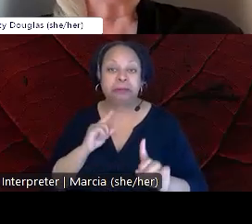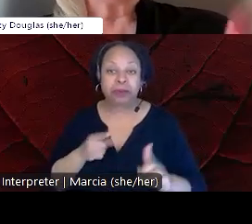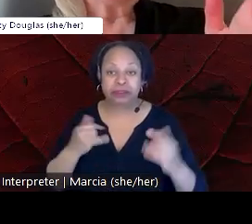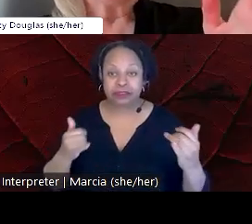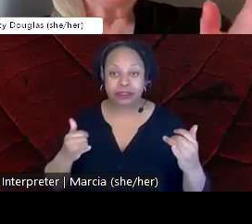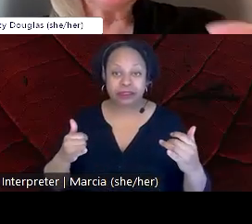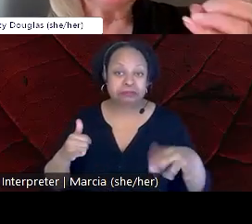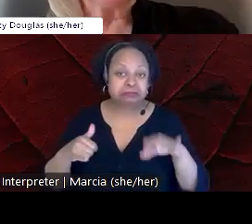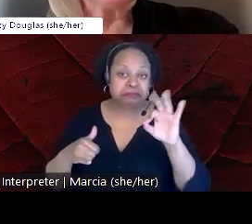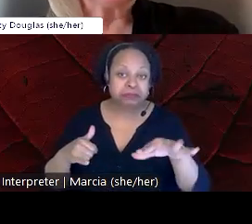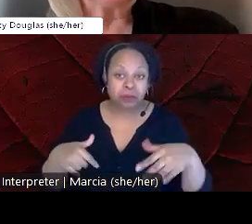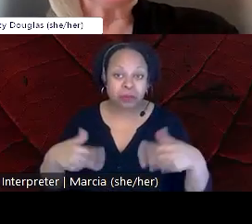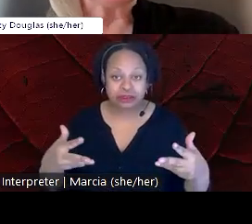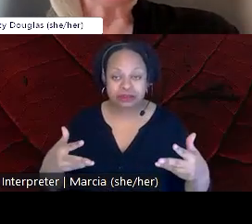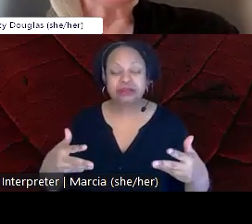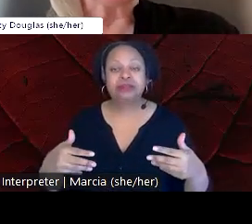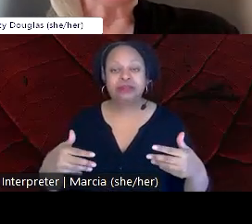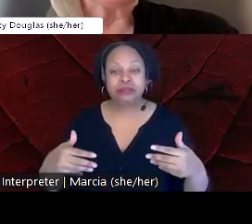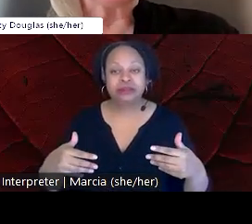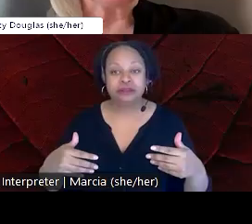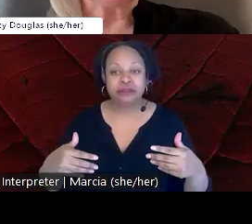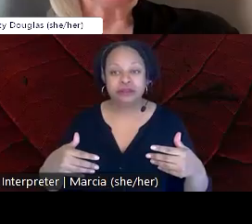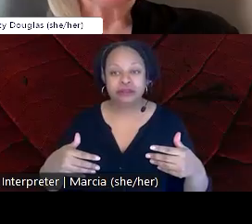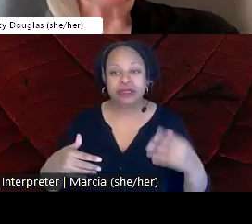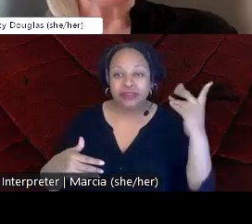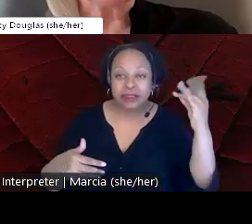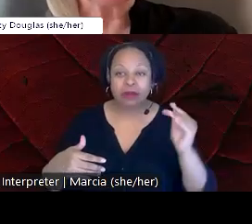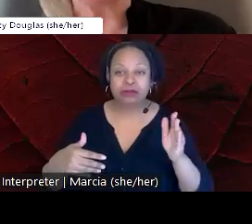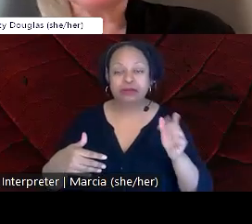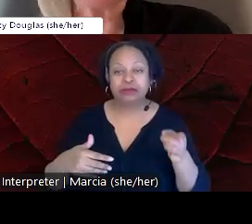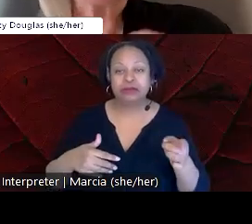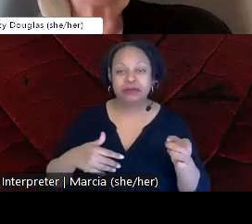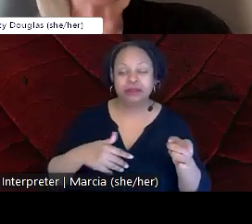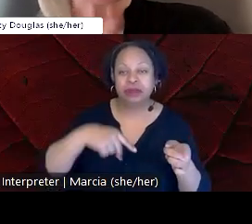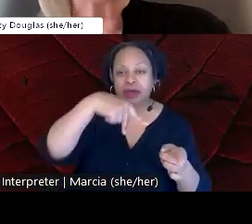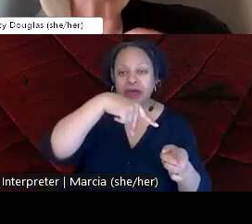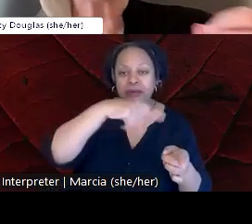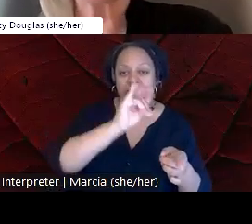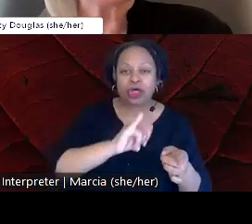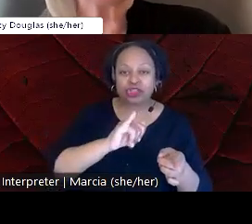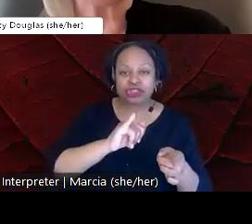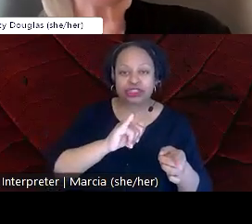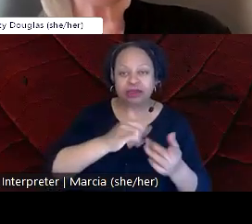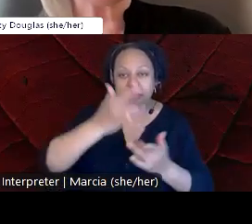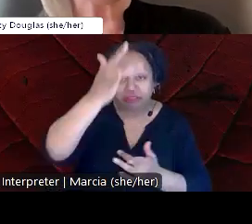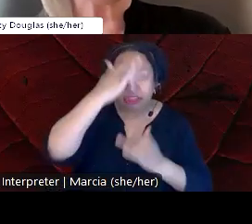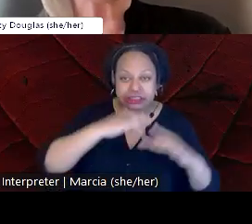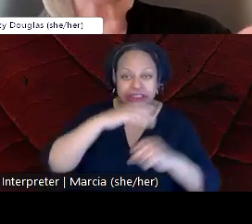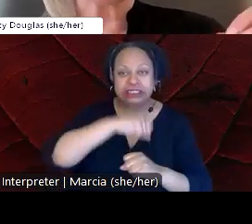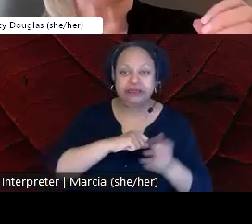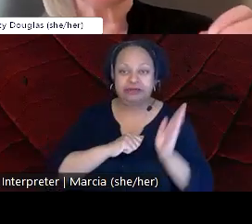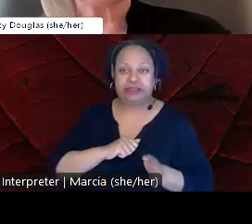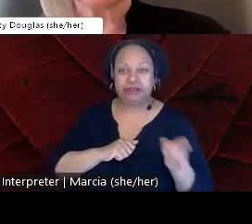peu ce que je vais vous dire aujourd'hui. C'est-à-dire, je vous invite à regarder comment ce paradigme de la pathologie